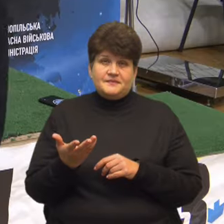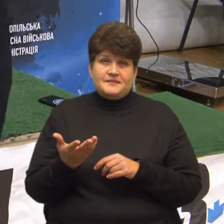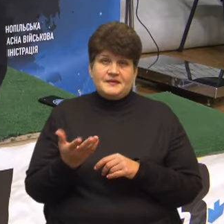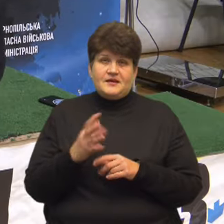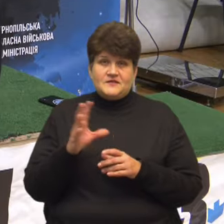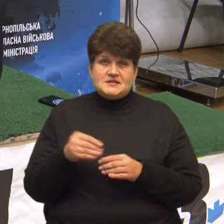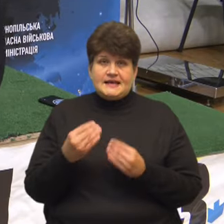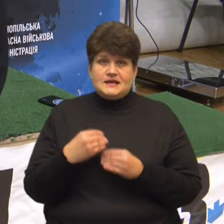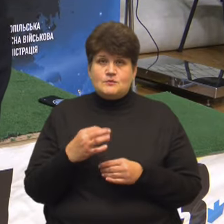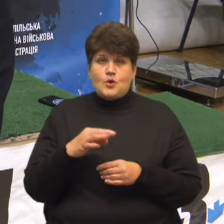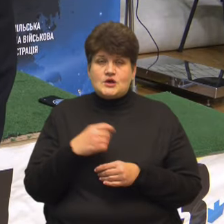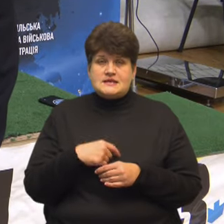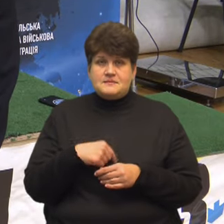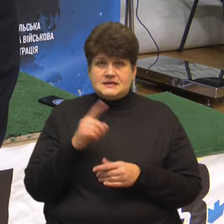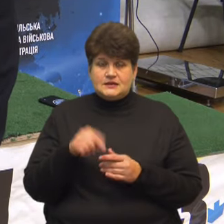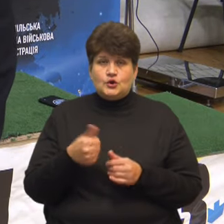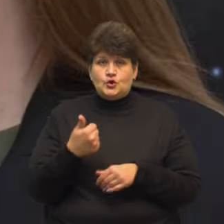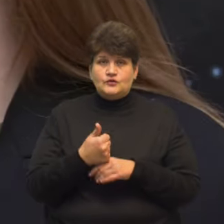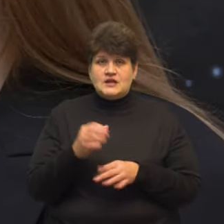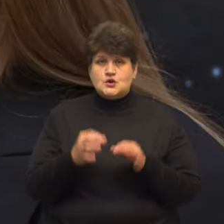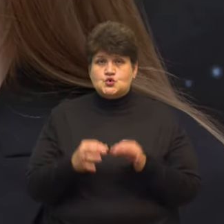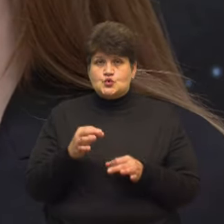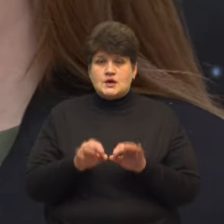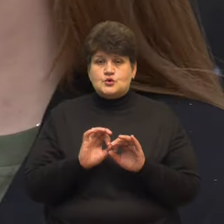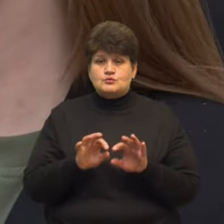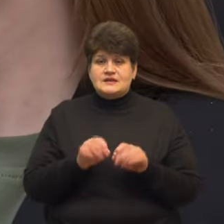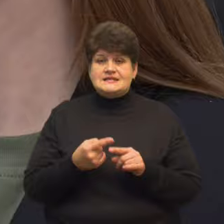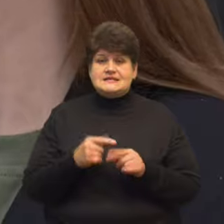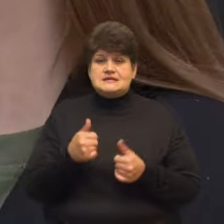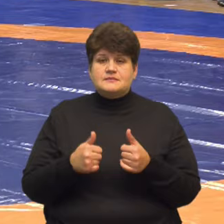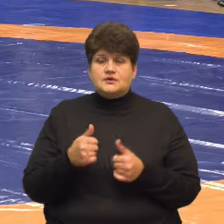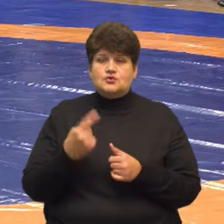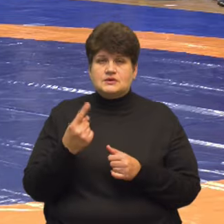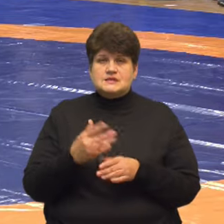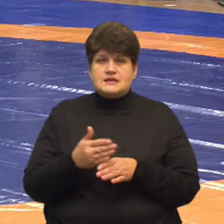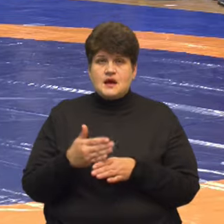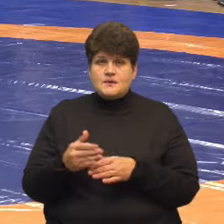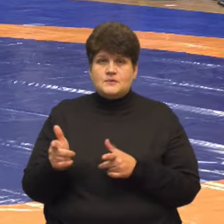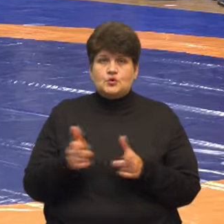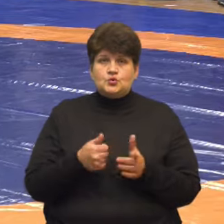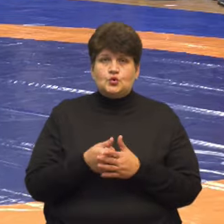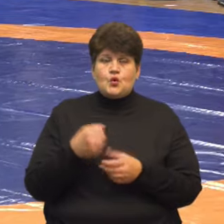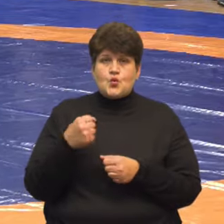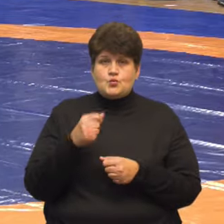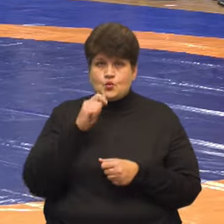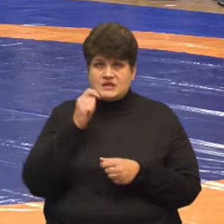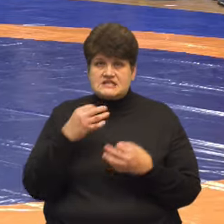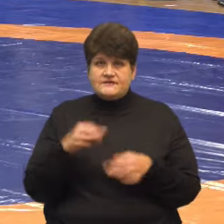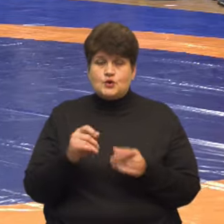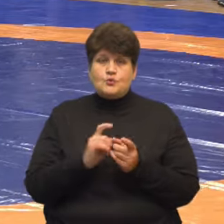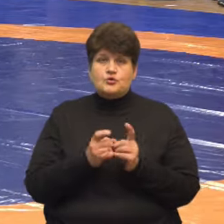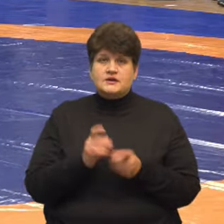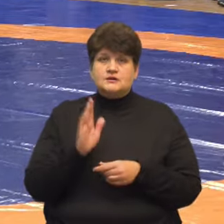знати головна суддя змагань Тетяна сікновенко розповіла ці змагання один із етапів підготовки до Кубку України з вільної боротьби який